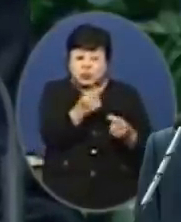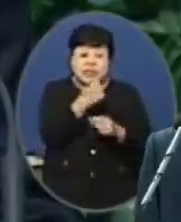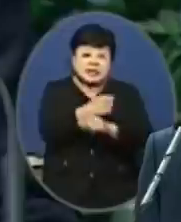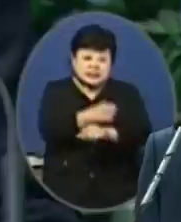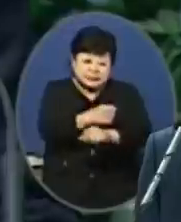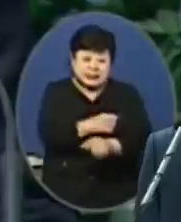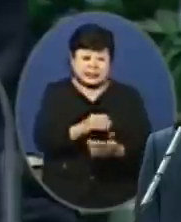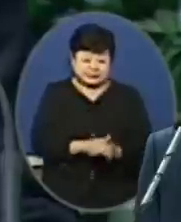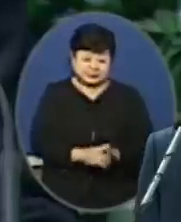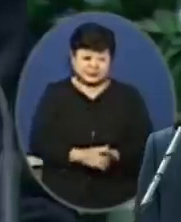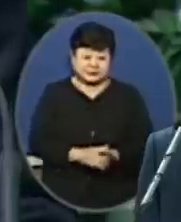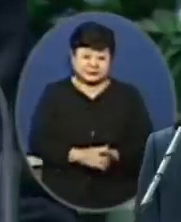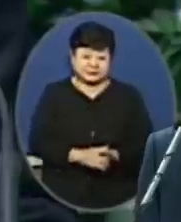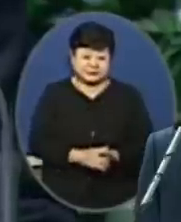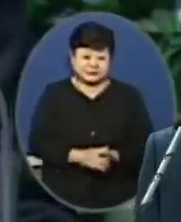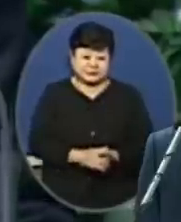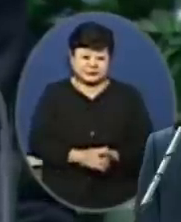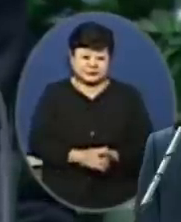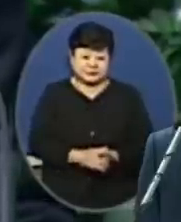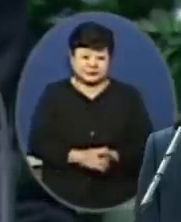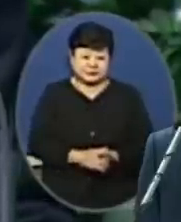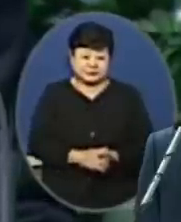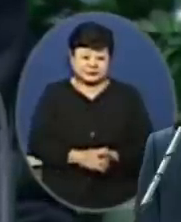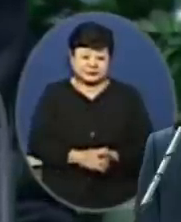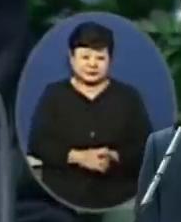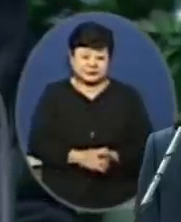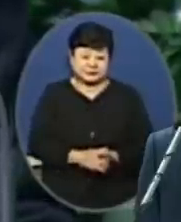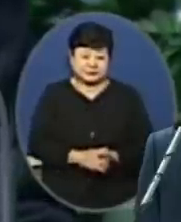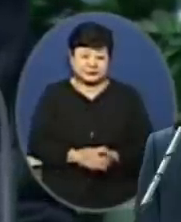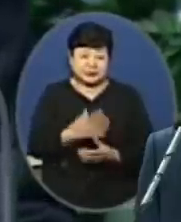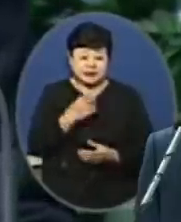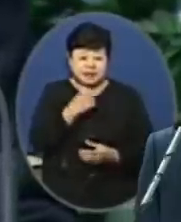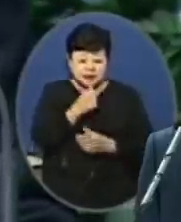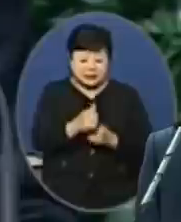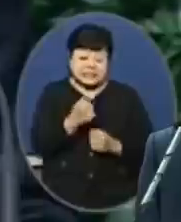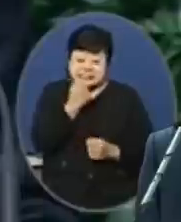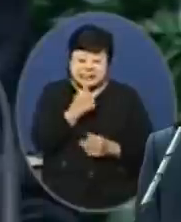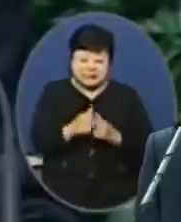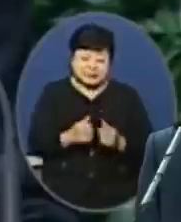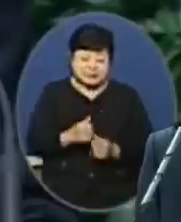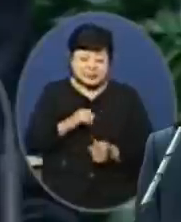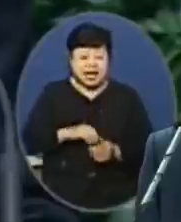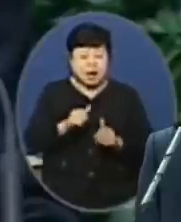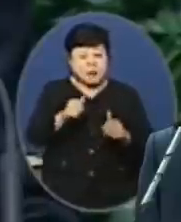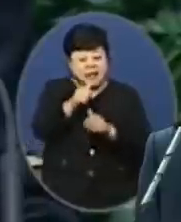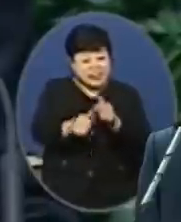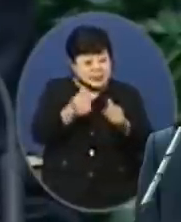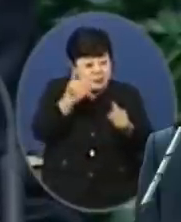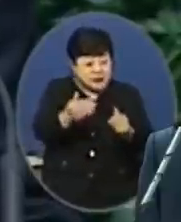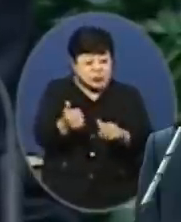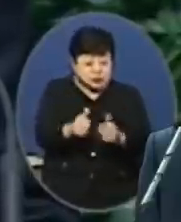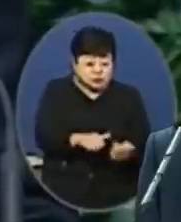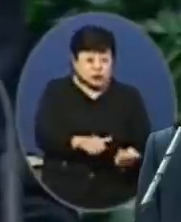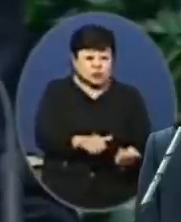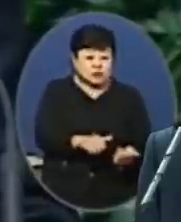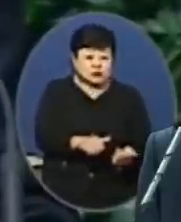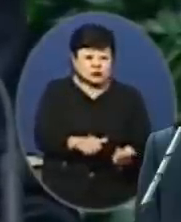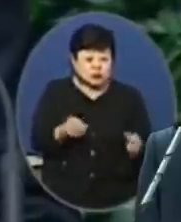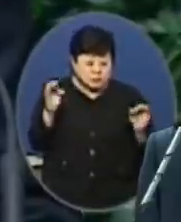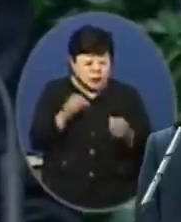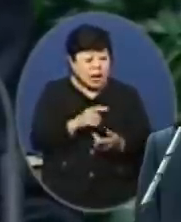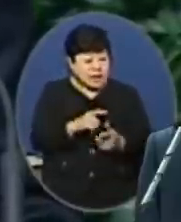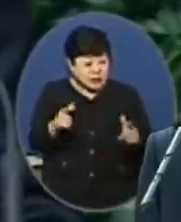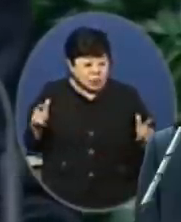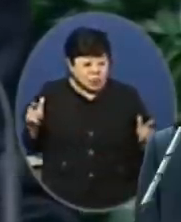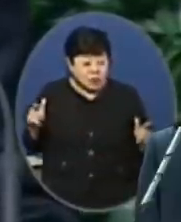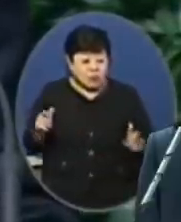영원토록 동일한 이유가 그곳에 있는 것입니다. 아브라함의 하나님, 이삭의 하나님, 야곱의 하나님은 죽어버리고 없어진 하나님이